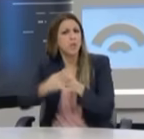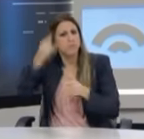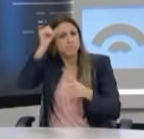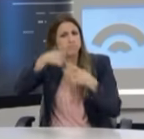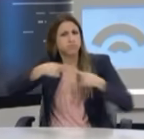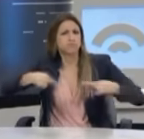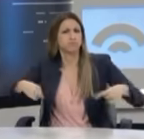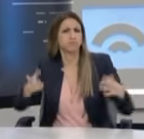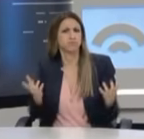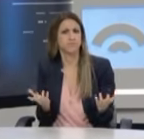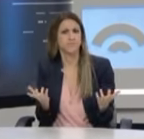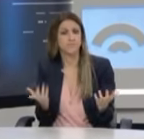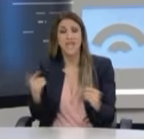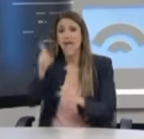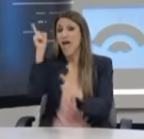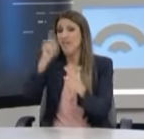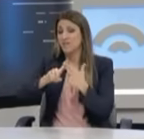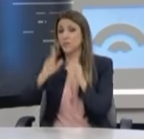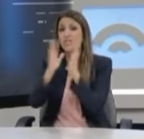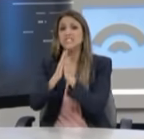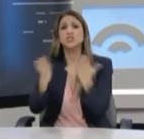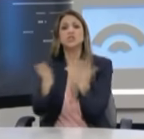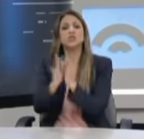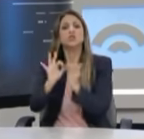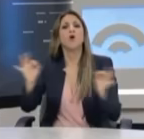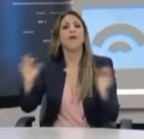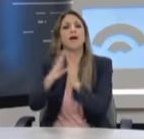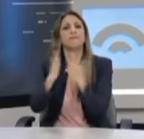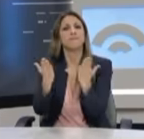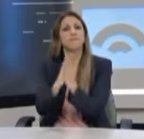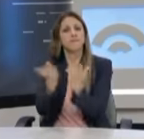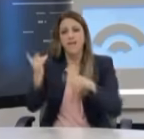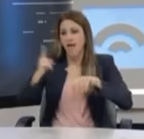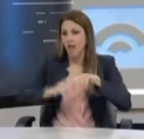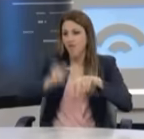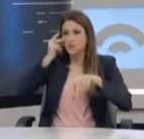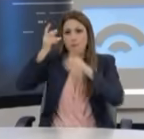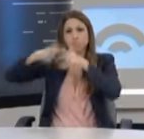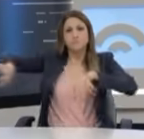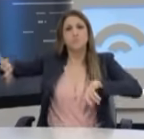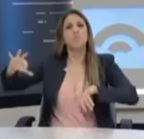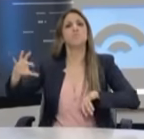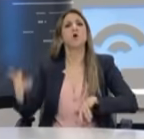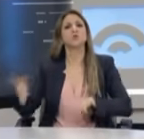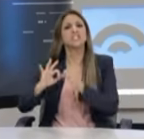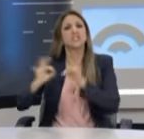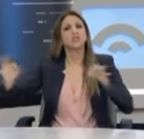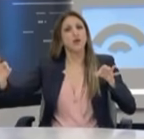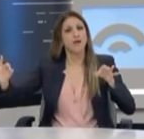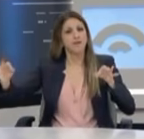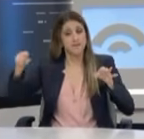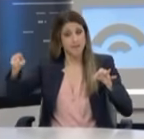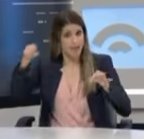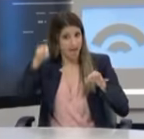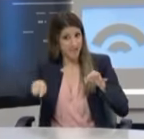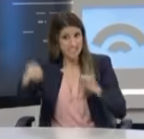υπάρχουν αλυτρωτικές αναφορές? Είχαμε τέτοιες εμείς, κύριε Τσίπρα, και τις αναγνωρίσαμε μέσα από τη συμφωνία